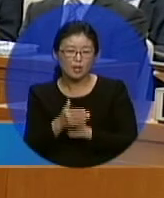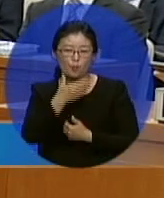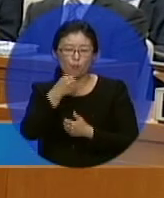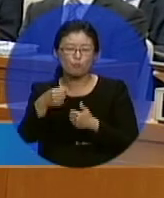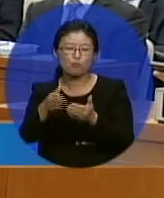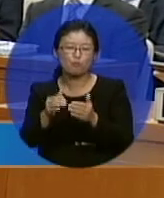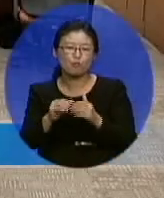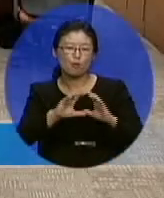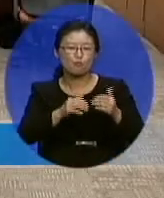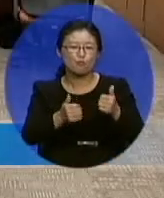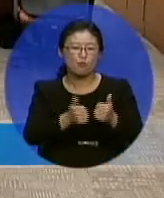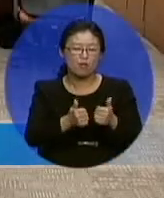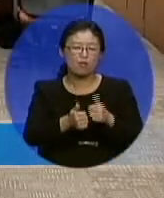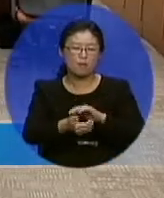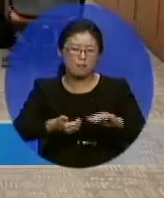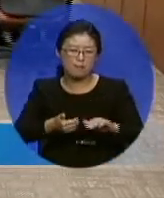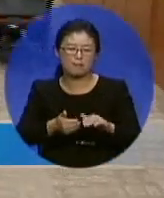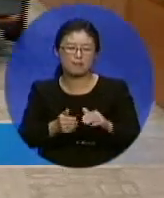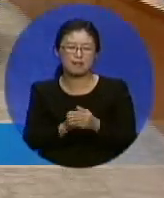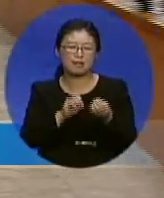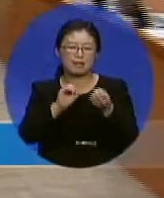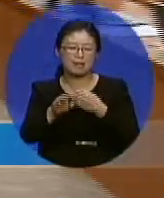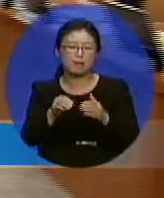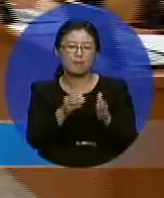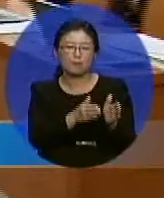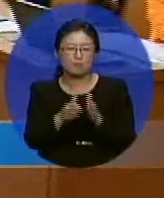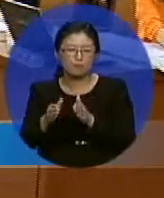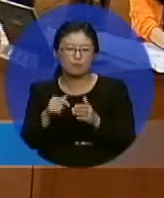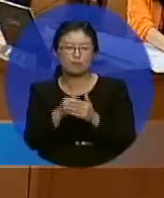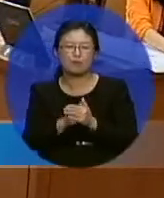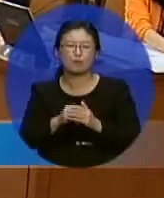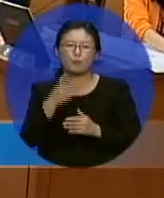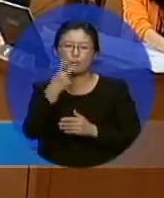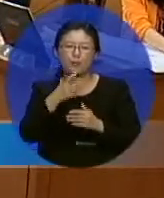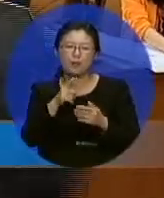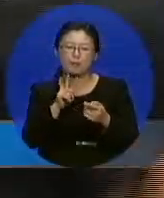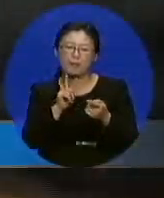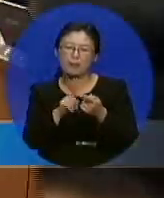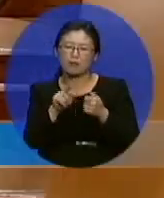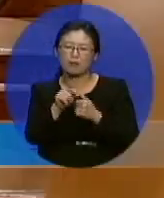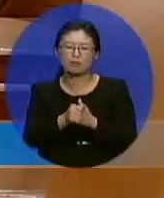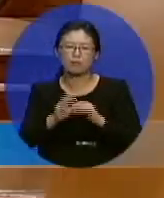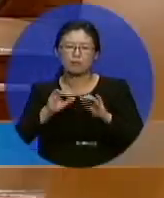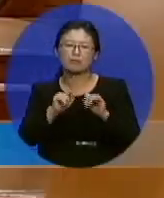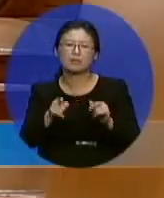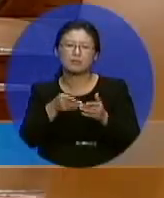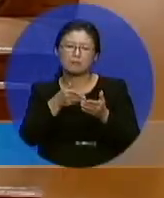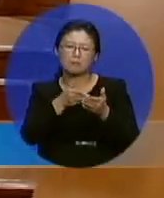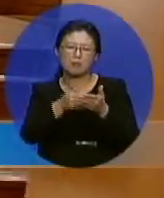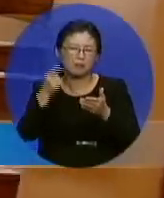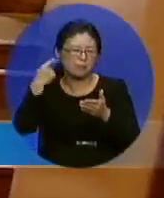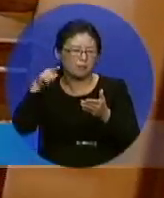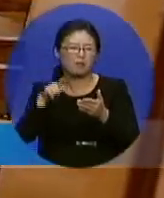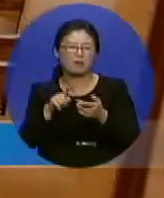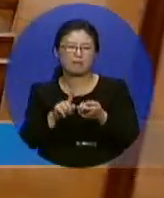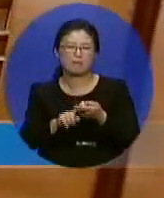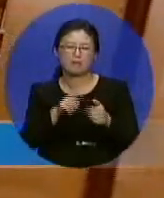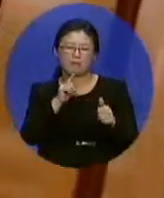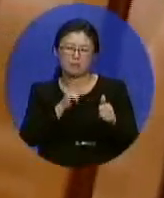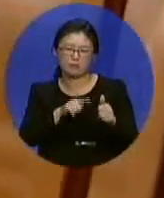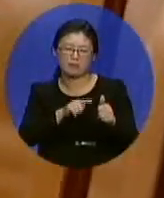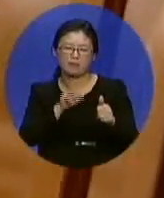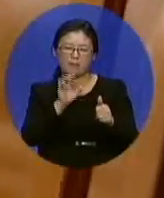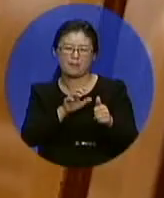국회를 상대로 미리 답변을 마련해놓고 국정감사에 임한 것은 국민들의 의견을 듣지 않겠다는 태도라고 질타하며